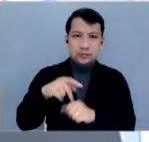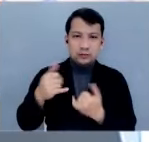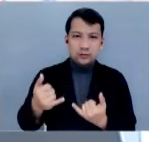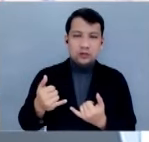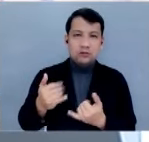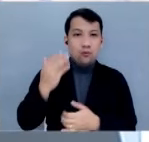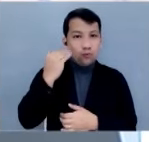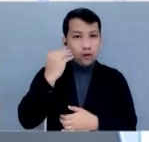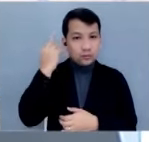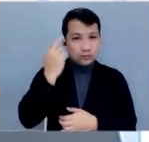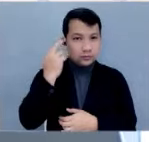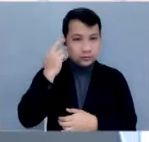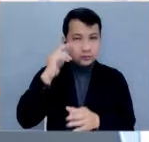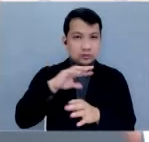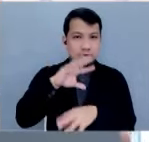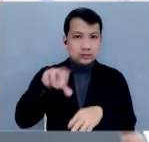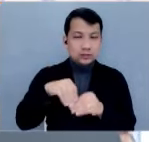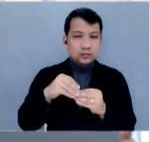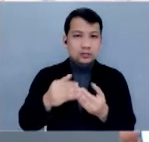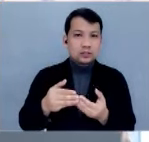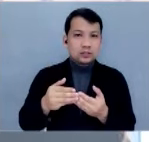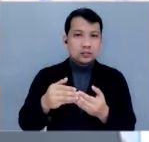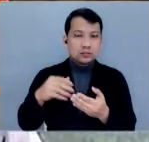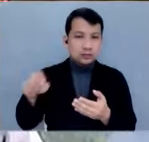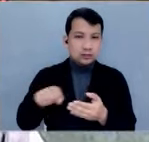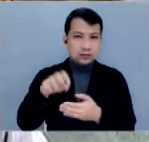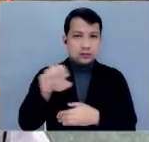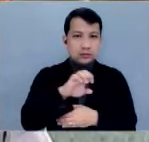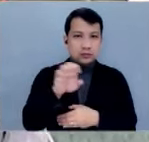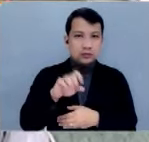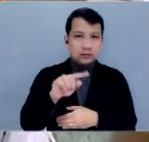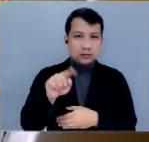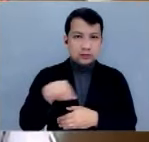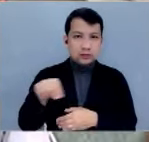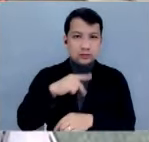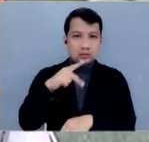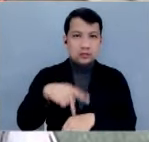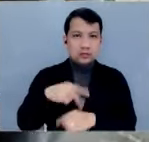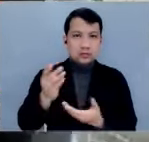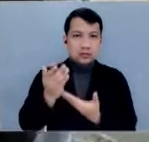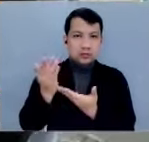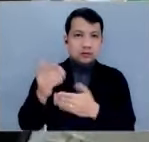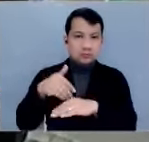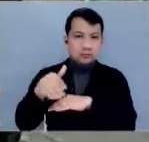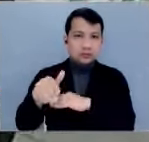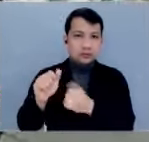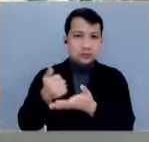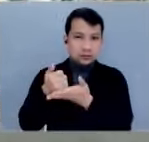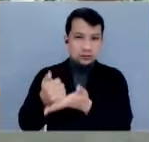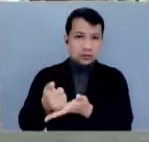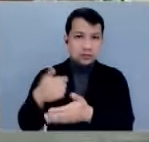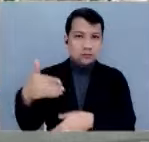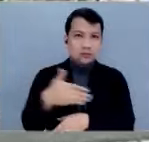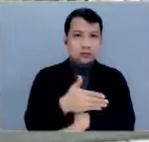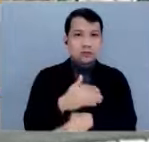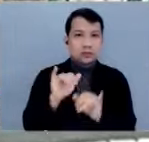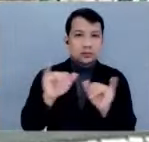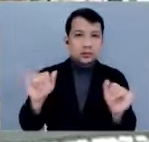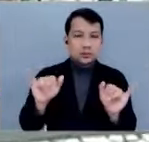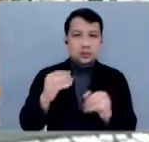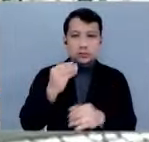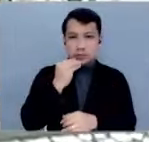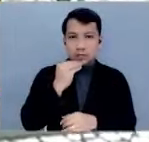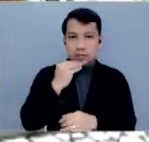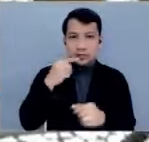daw ng grupong makapagregata o makalayag sa EEZ ng bansa at maghatid ng tulong sa mga Pilipinong mangingisda tulad ng pagkain at